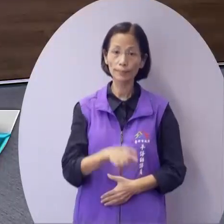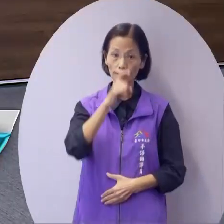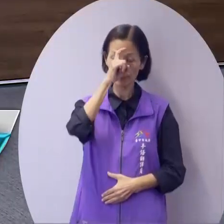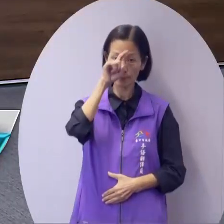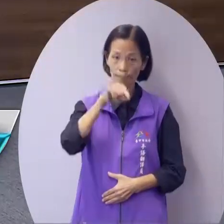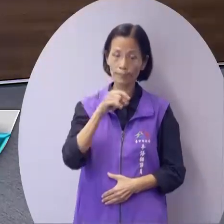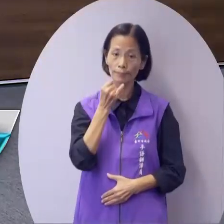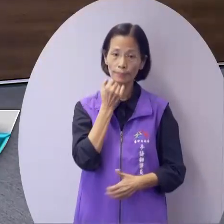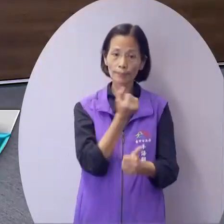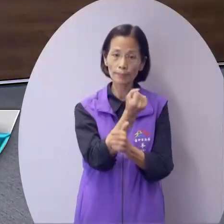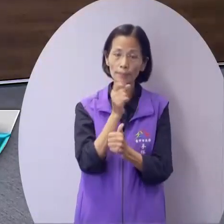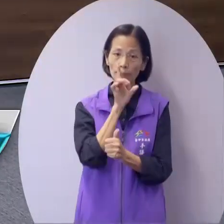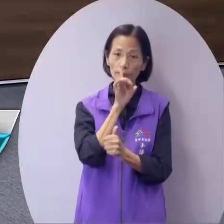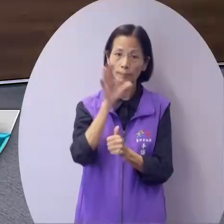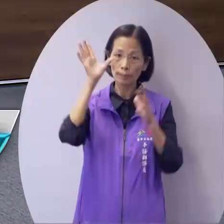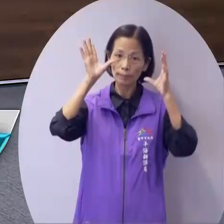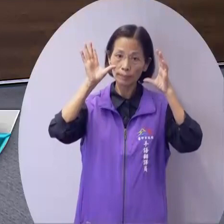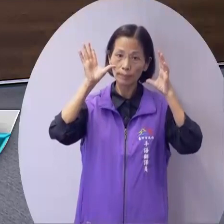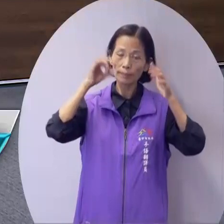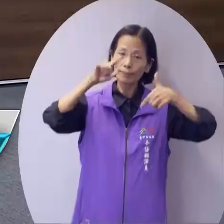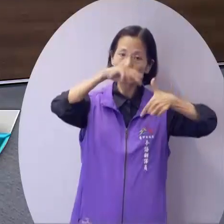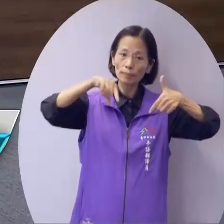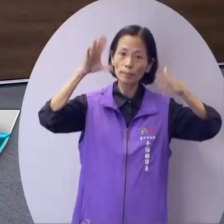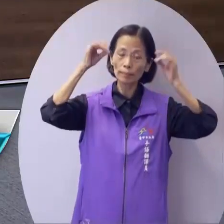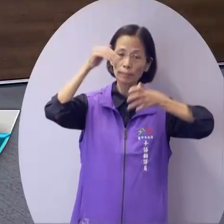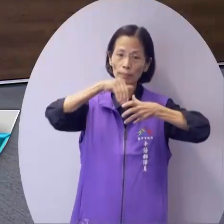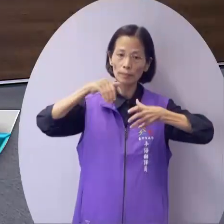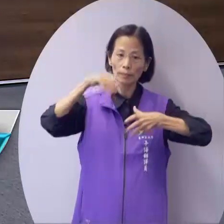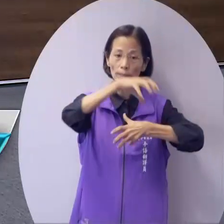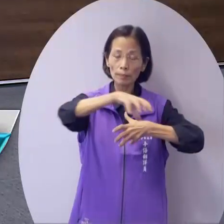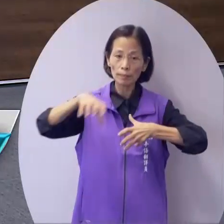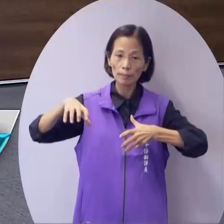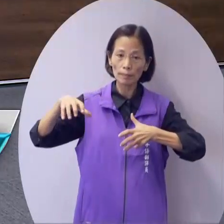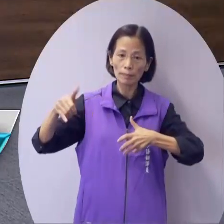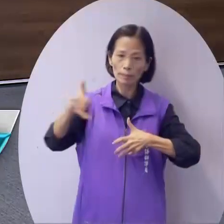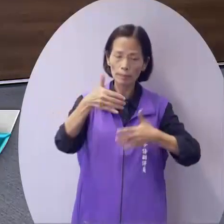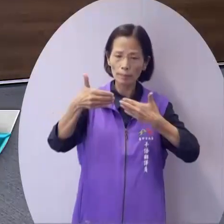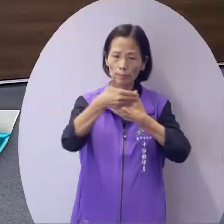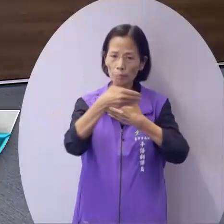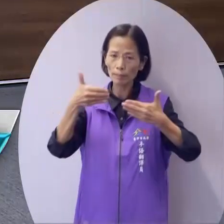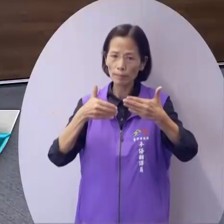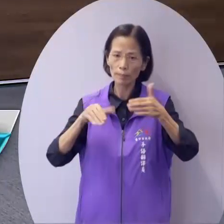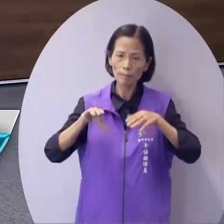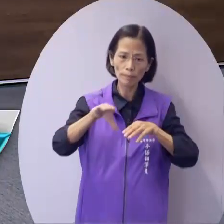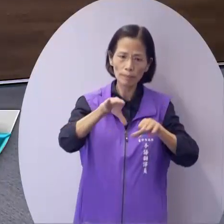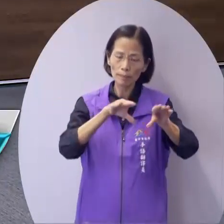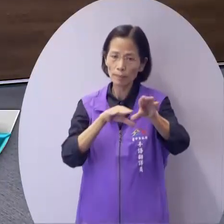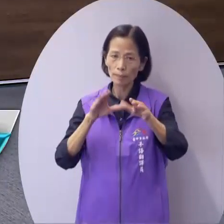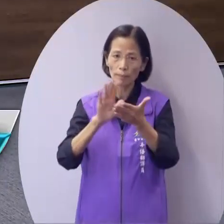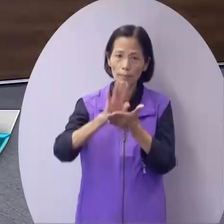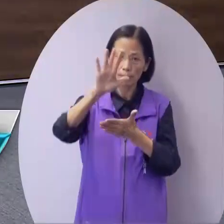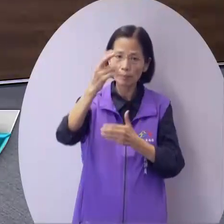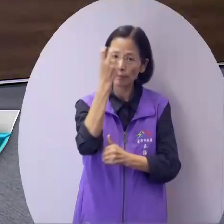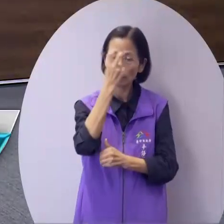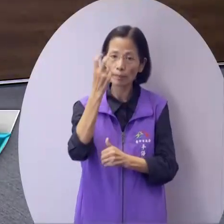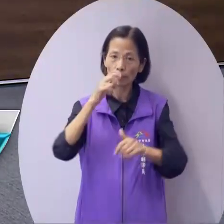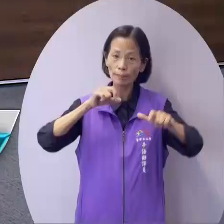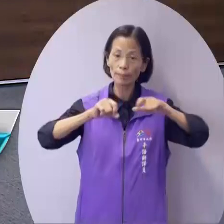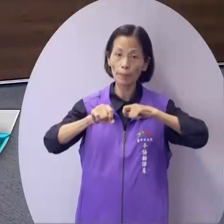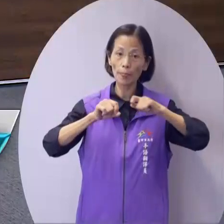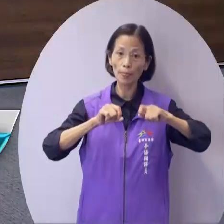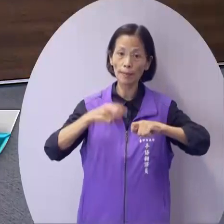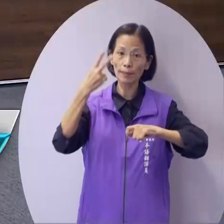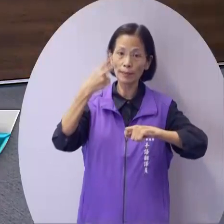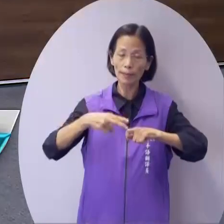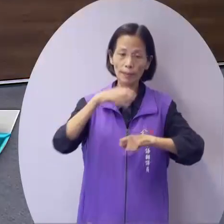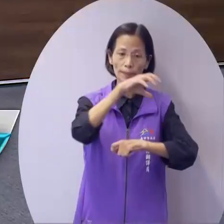能够掌握台中彰化南投相关跨境之间的车流，那以及后续的这些管理策略，然后再